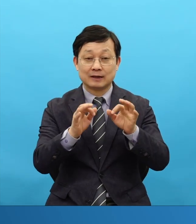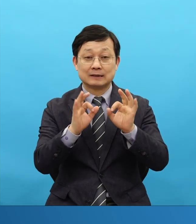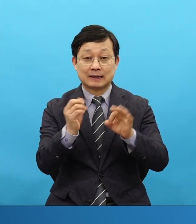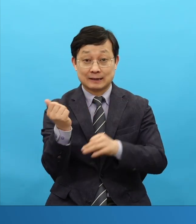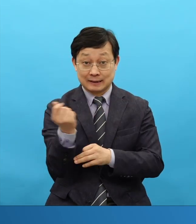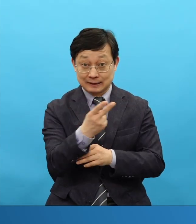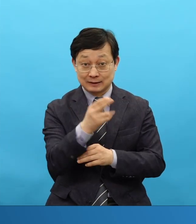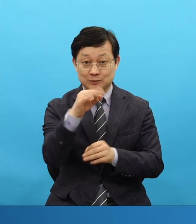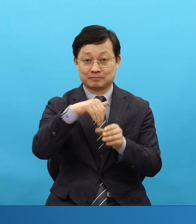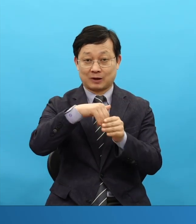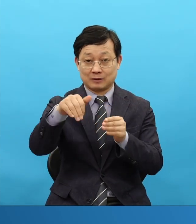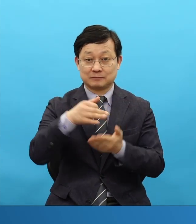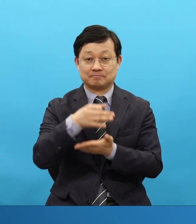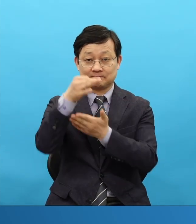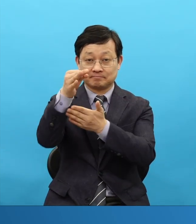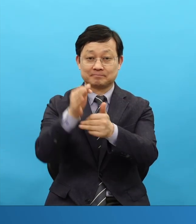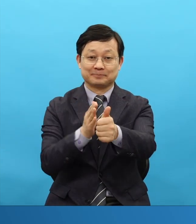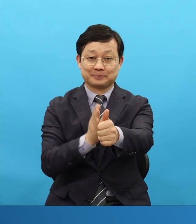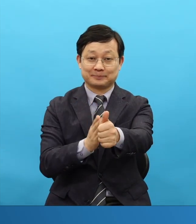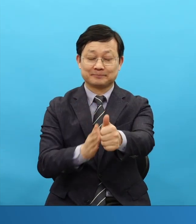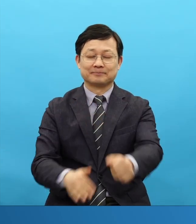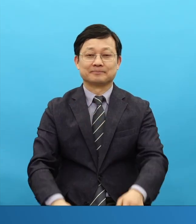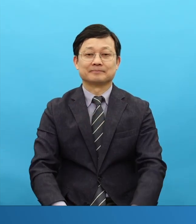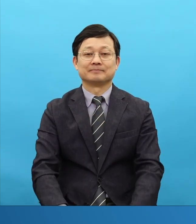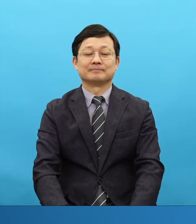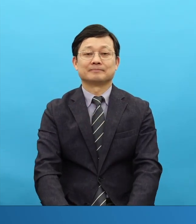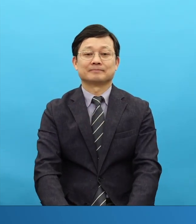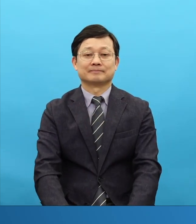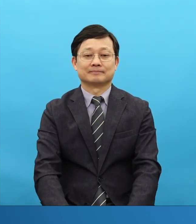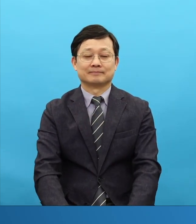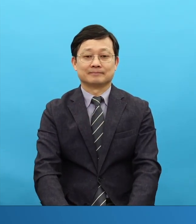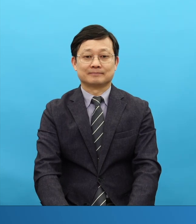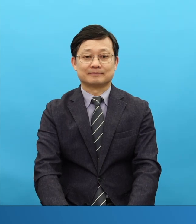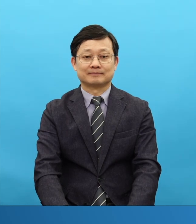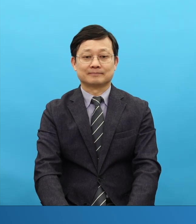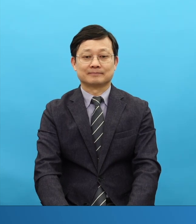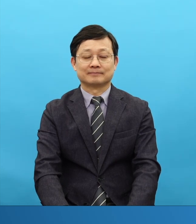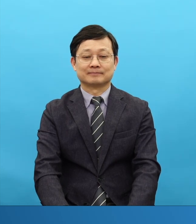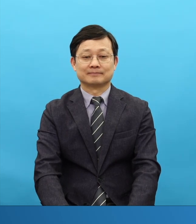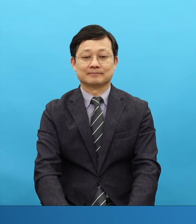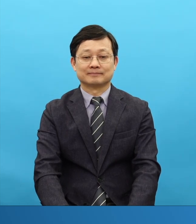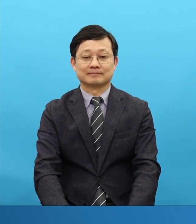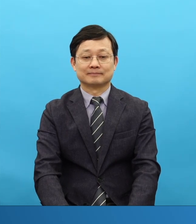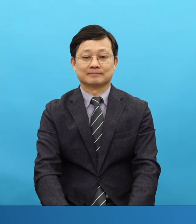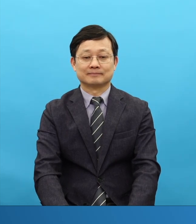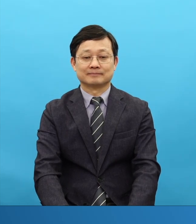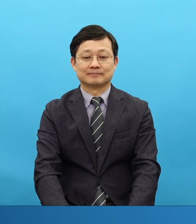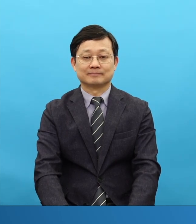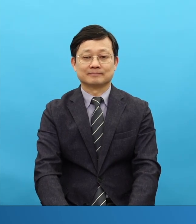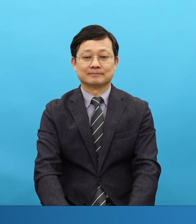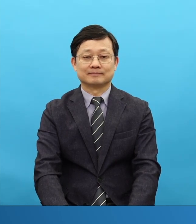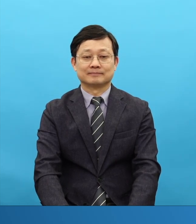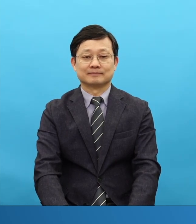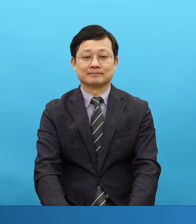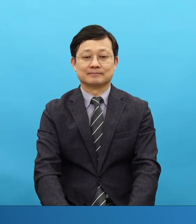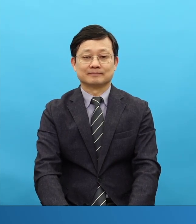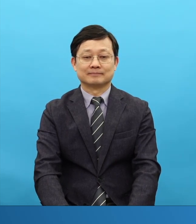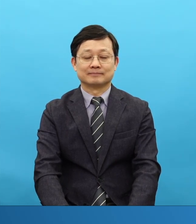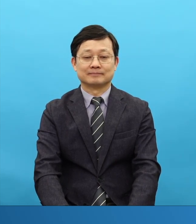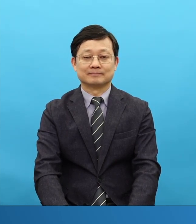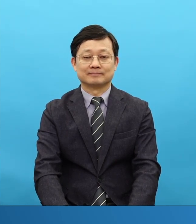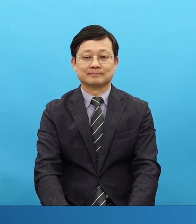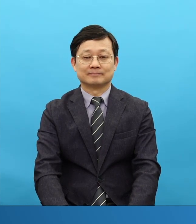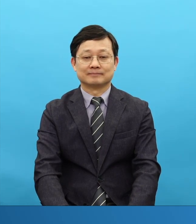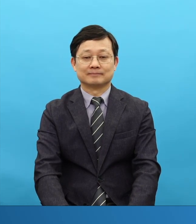계좌로 헌금해 주시기 바랍니다. For those participating online, please place your heartfelt offering through the account details on the screen.